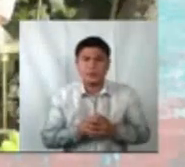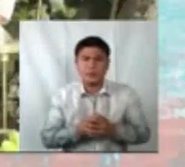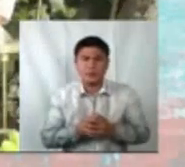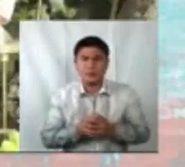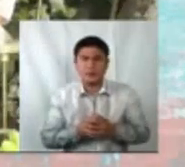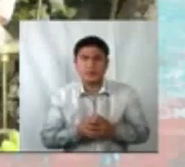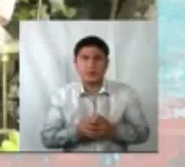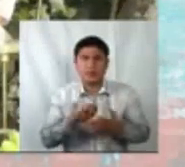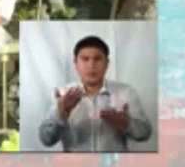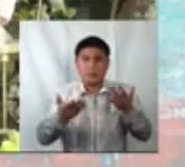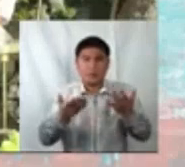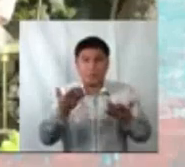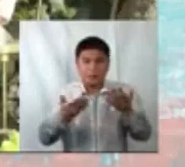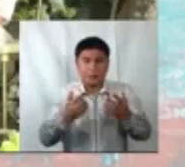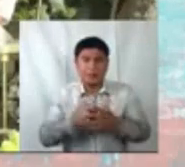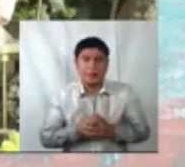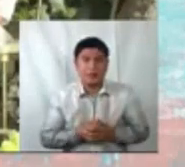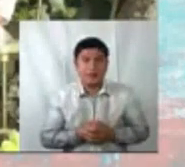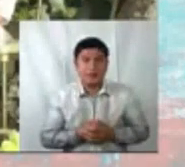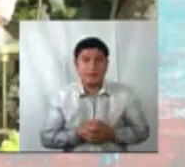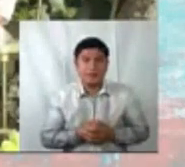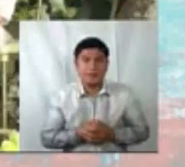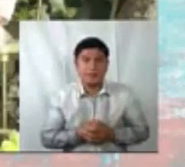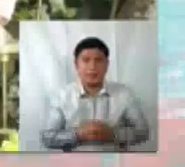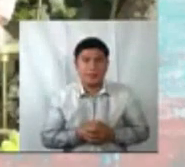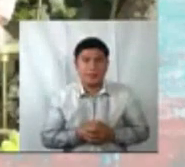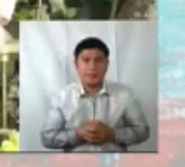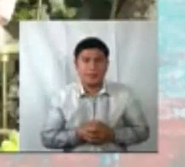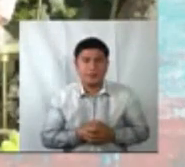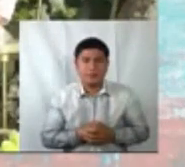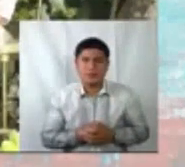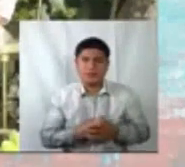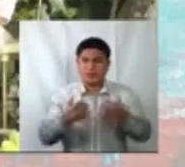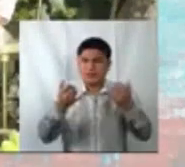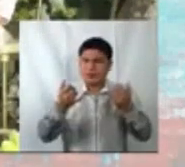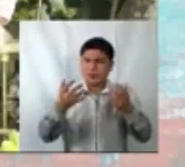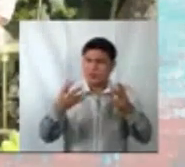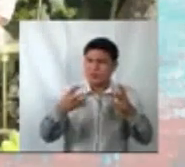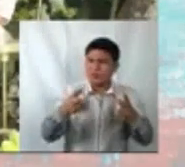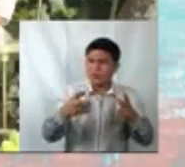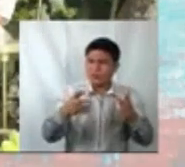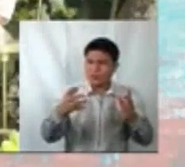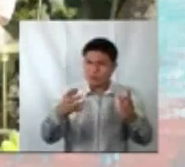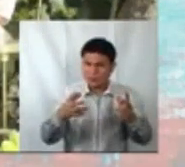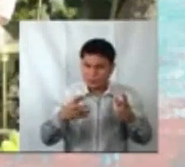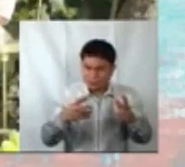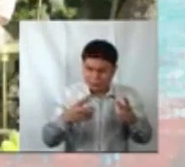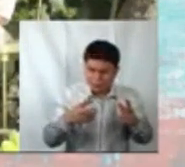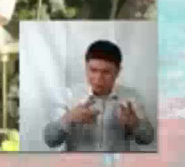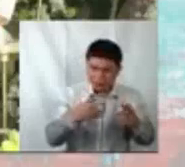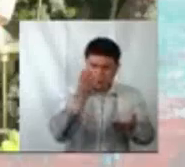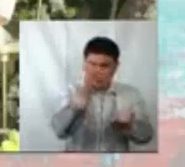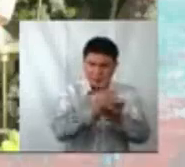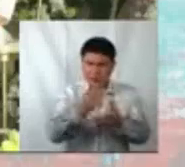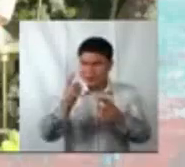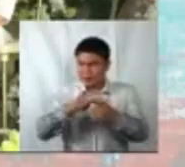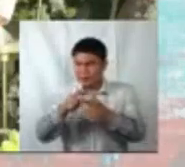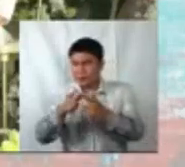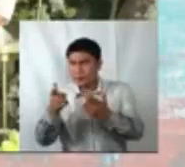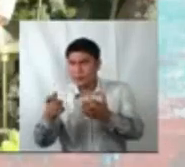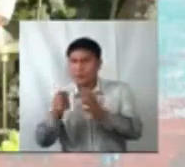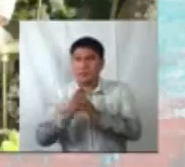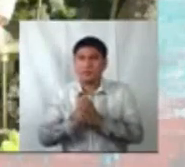nasabi mo yung Hare Haas Cutting Act and then Tydings McDuffie Law. Okay. Nadadaanan mo ba